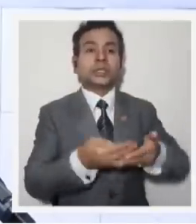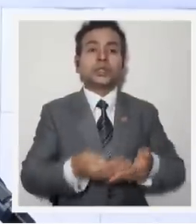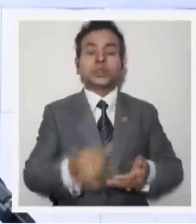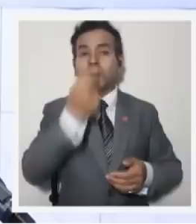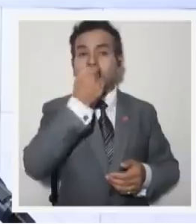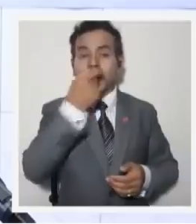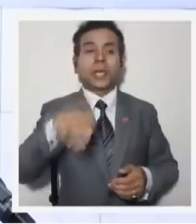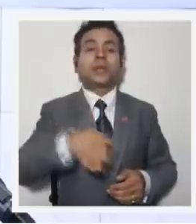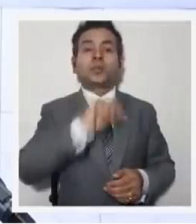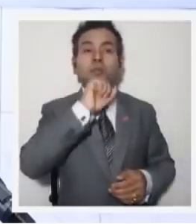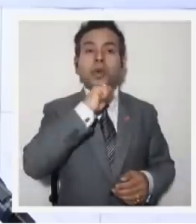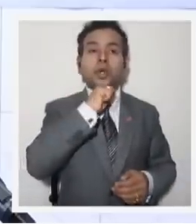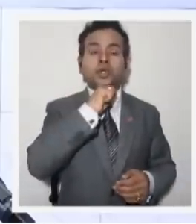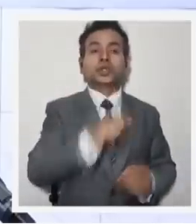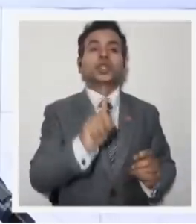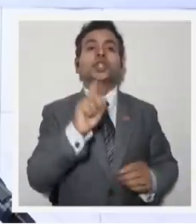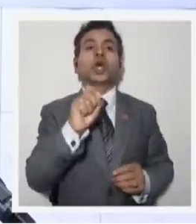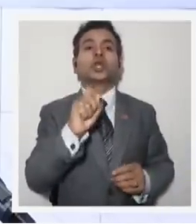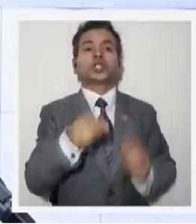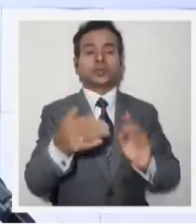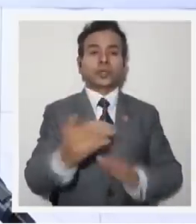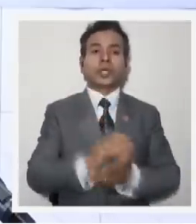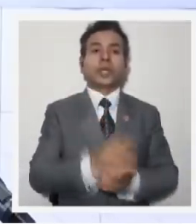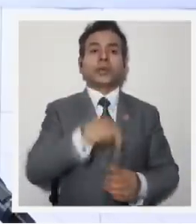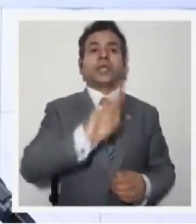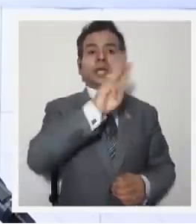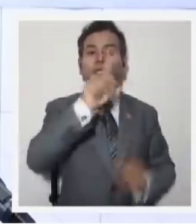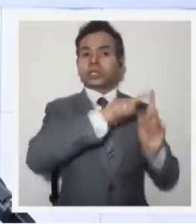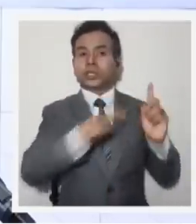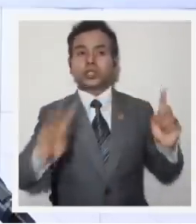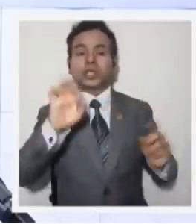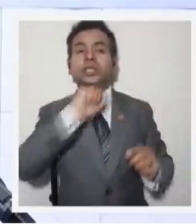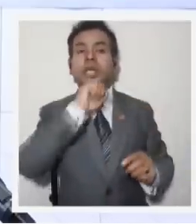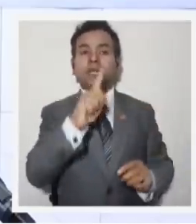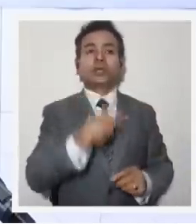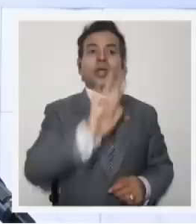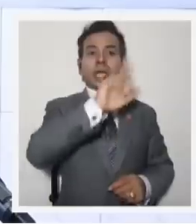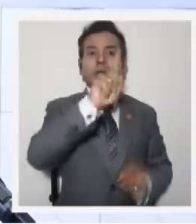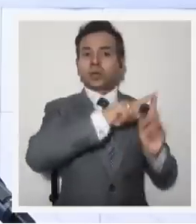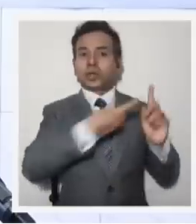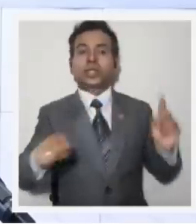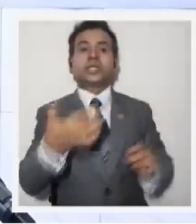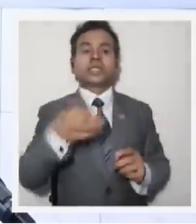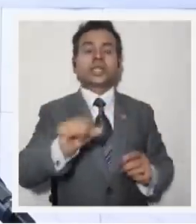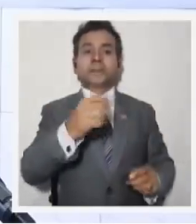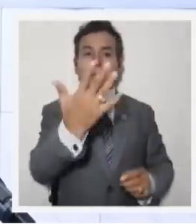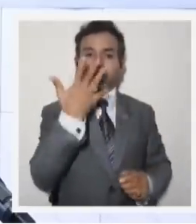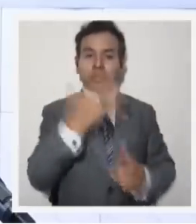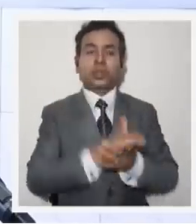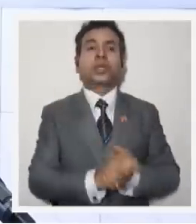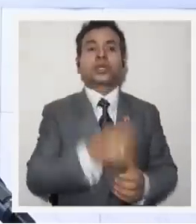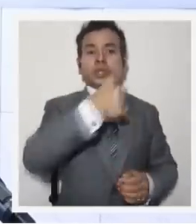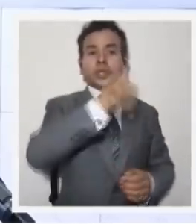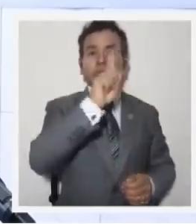যে 1 থেকে 10 বছরের মধ্যে একটি শিশু, মেয়ে শিশু আছে এবং 31 থেকে 40 বছরের মধ্যে